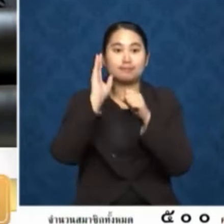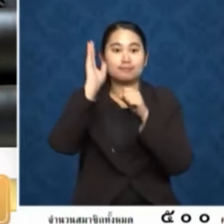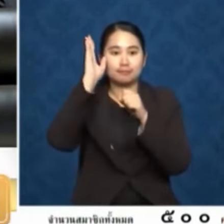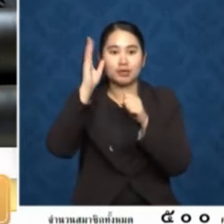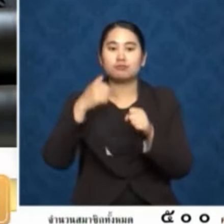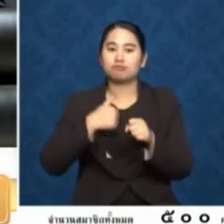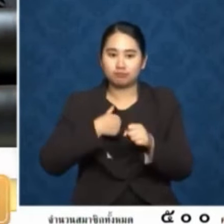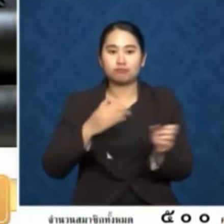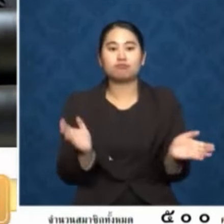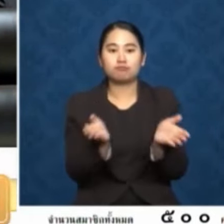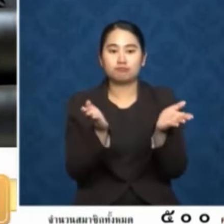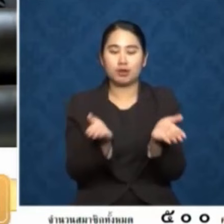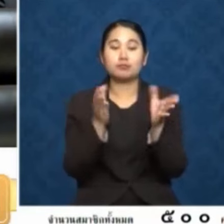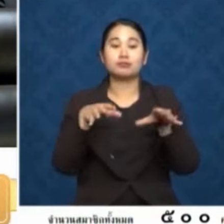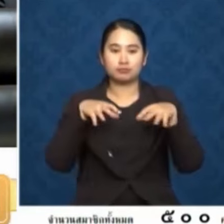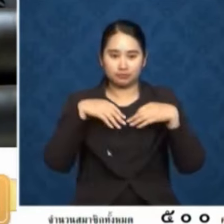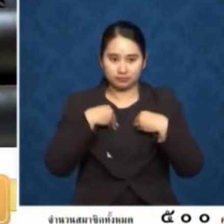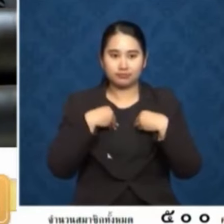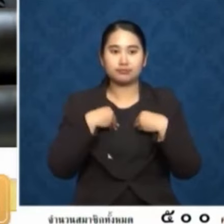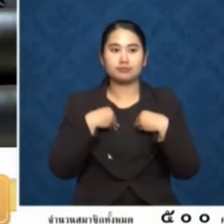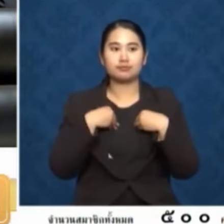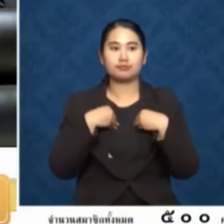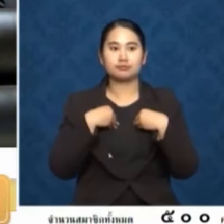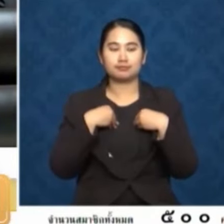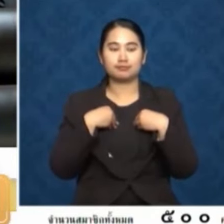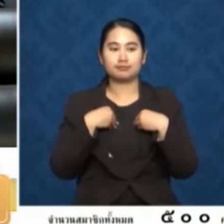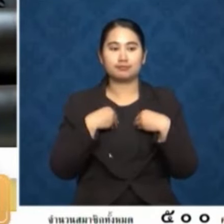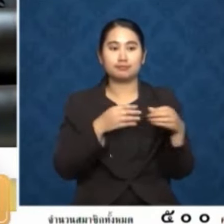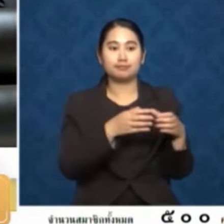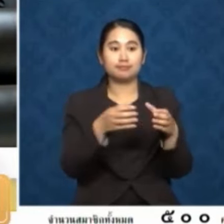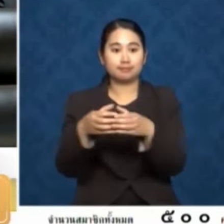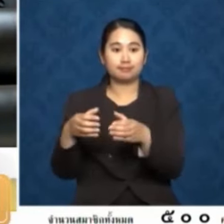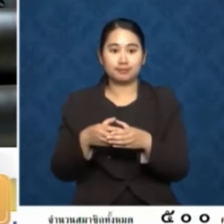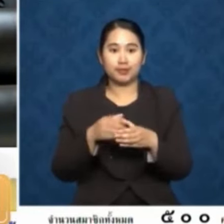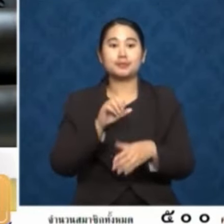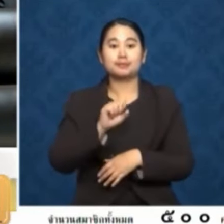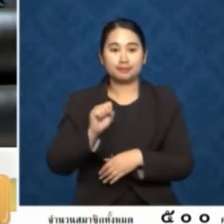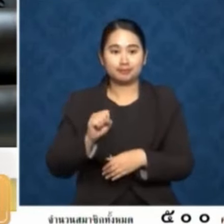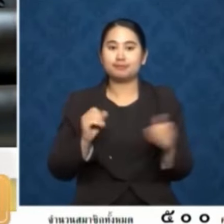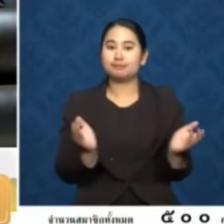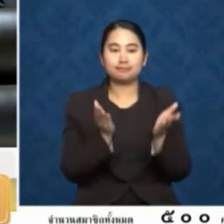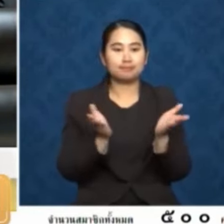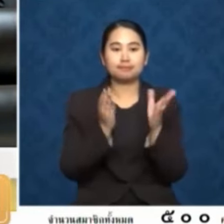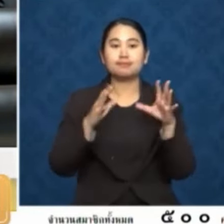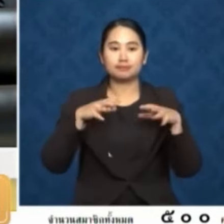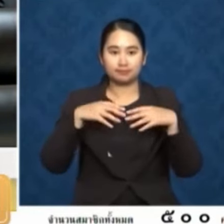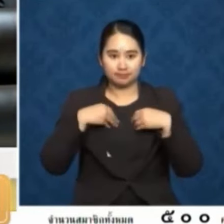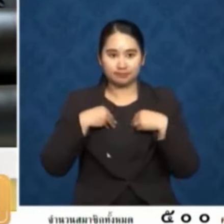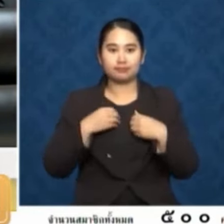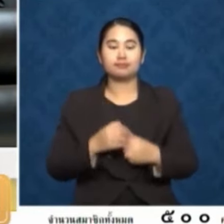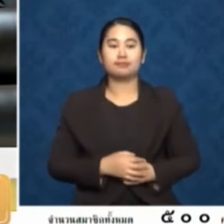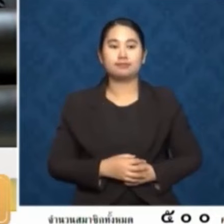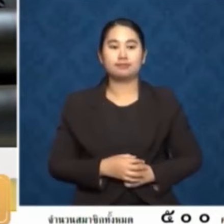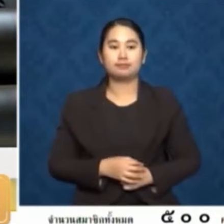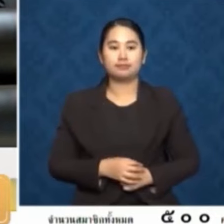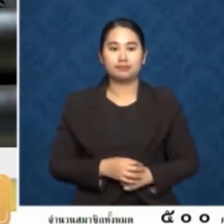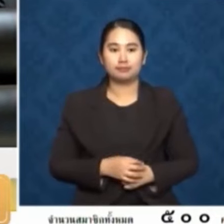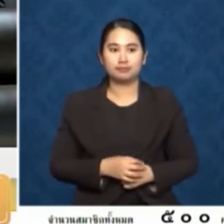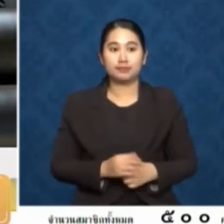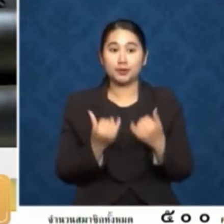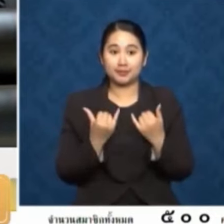สังคุ้มและท่านชัยชนะเดชโชและเพื่อนส.ส.ท่านวรพจน์อีกท่านหนึ่งด้วยครับก็